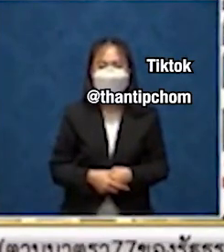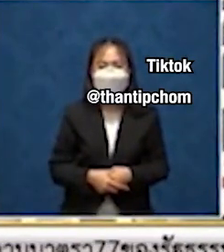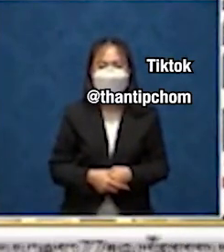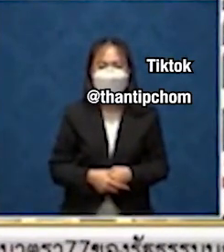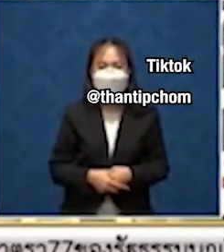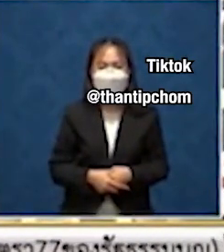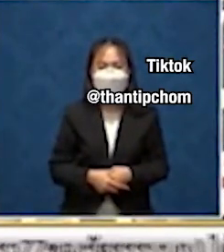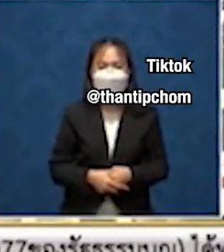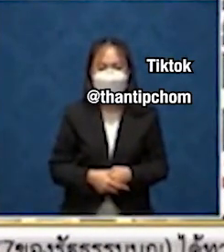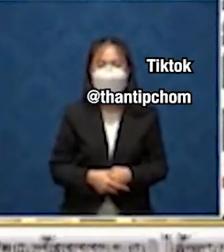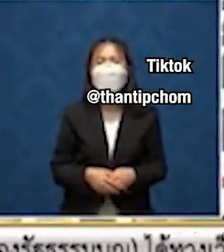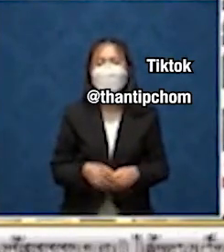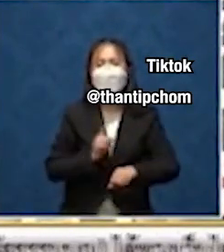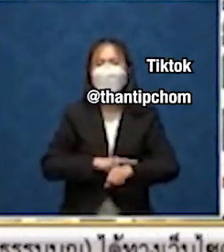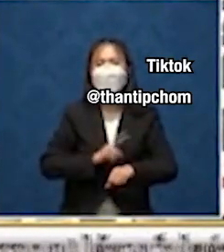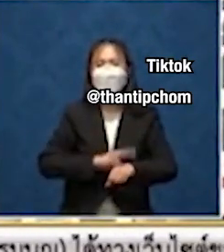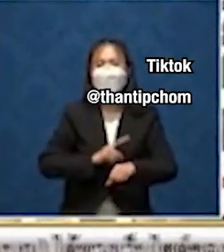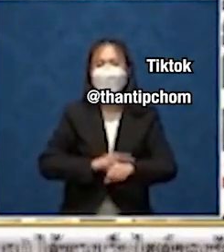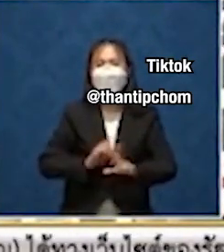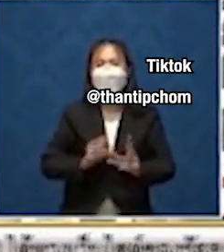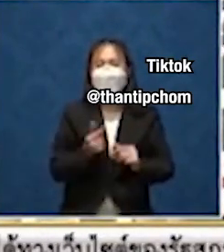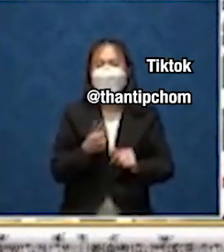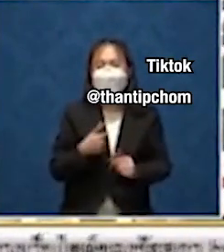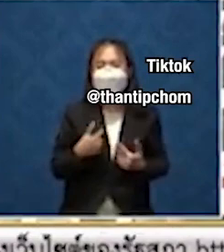้คงใช้เวลาไปเยอะผมหัวแล้วเมื่อย